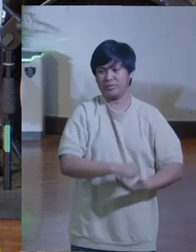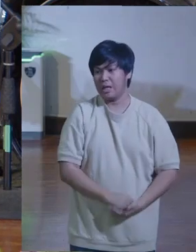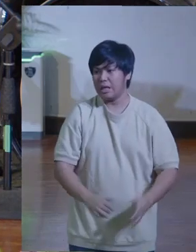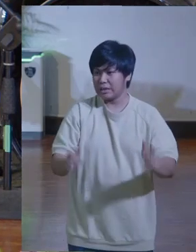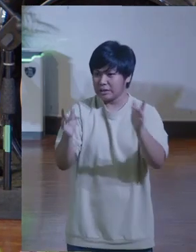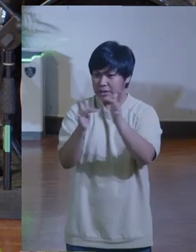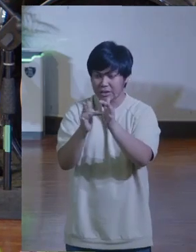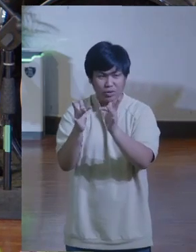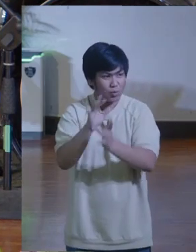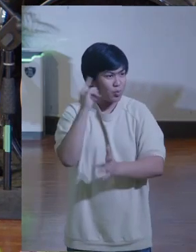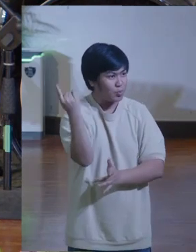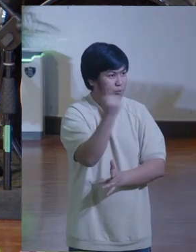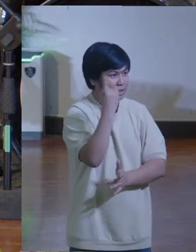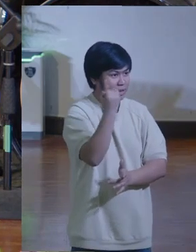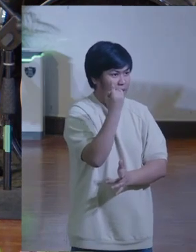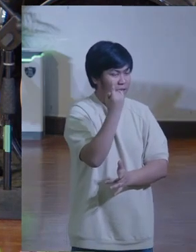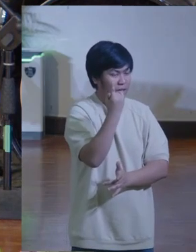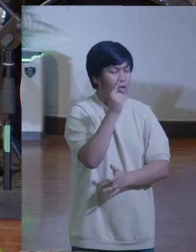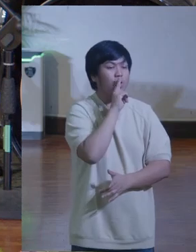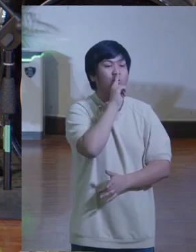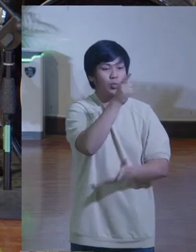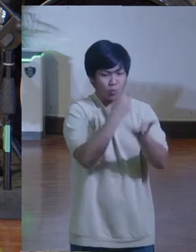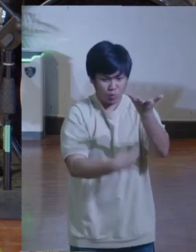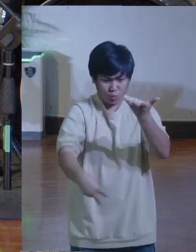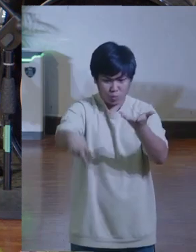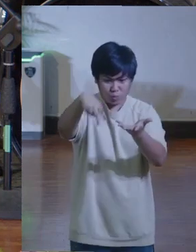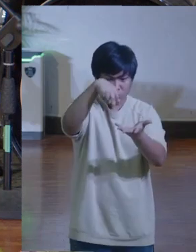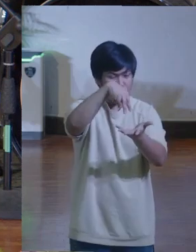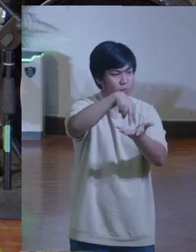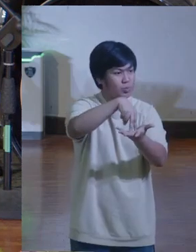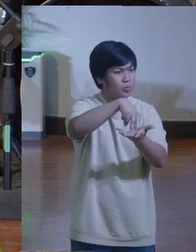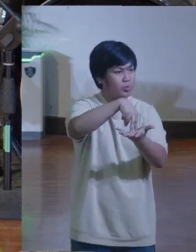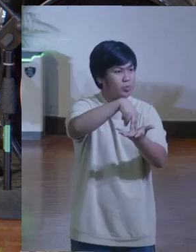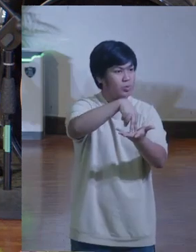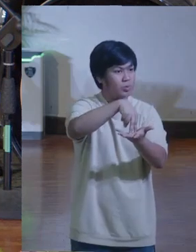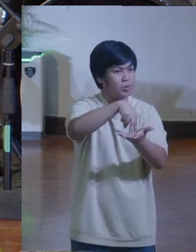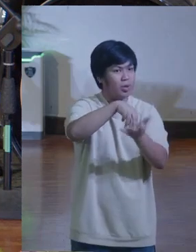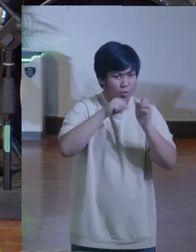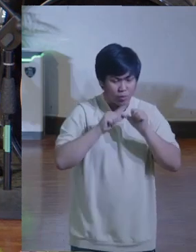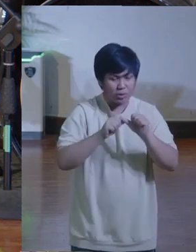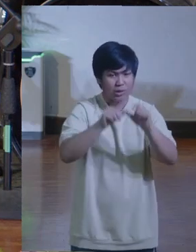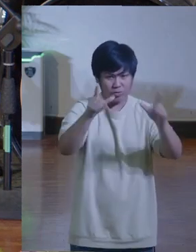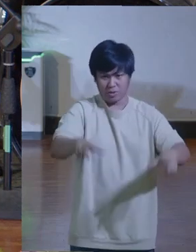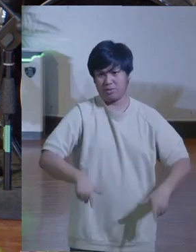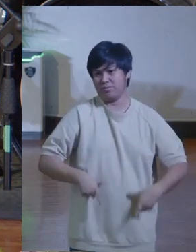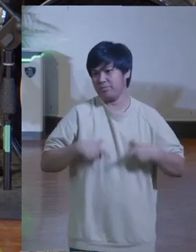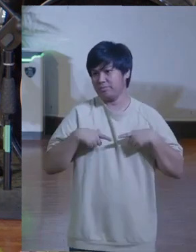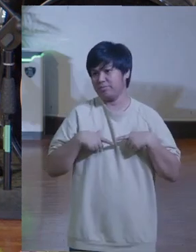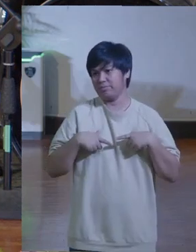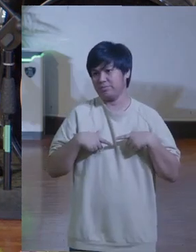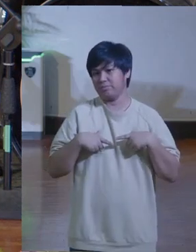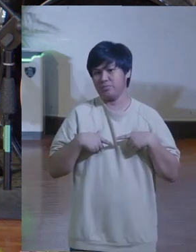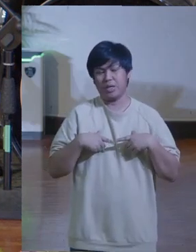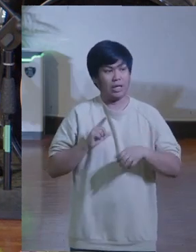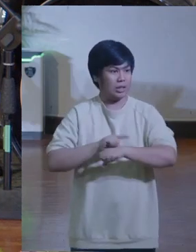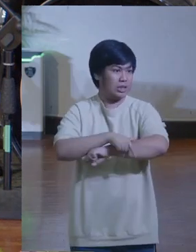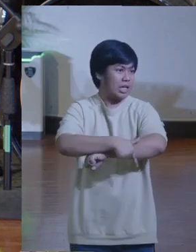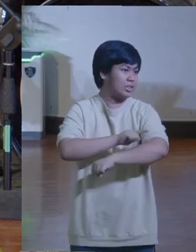lang ang tunay na resurrected na hanggang ngayon ay buhay. No?